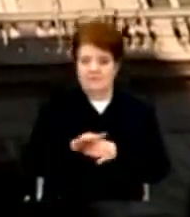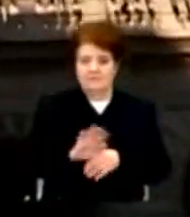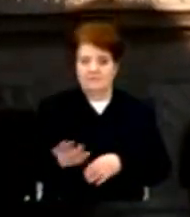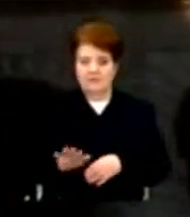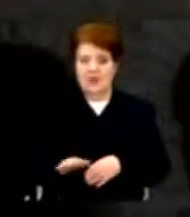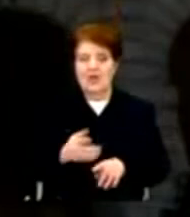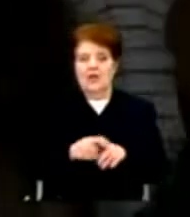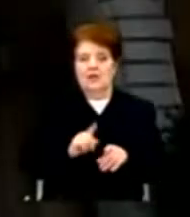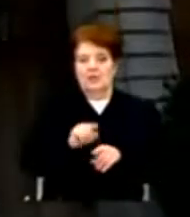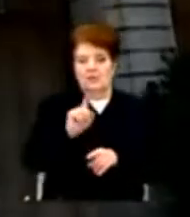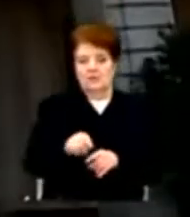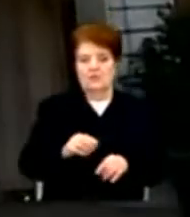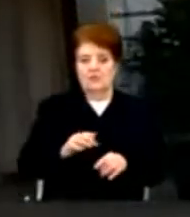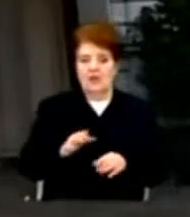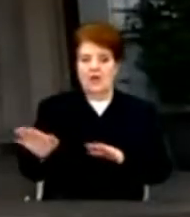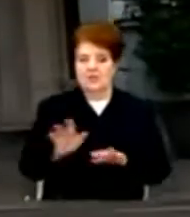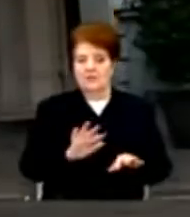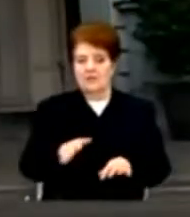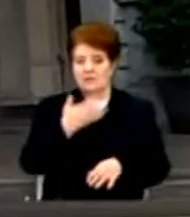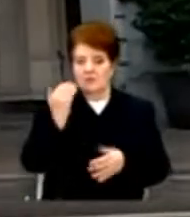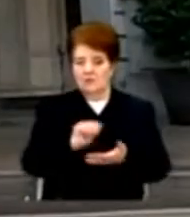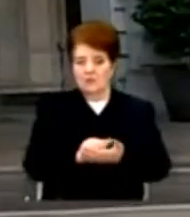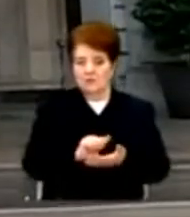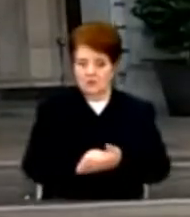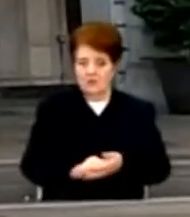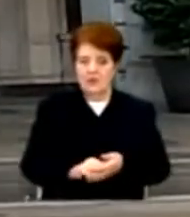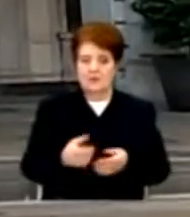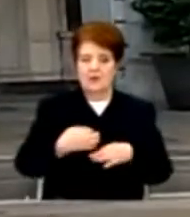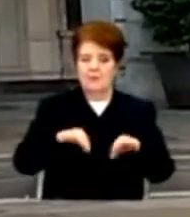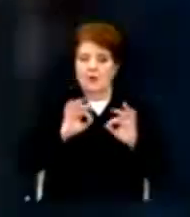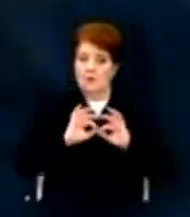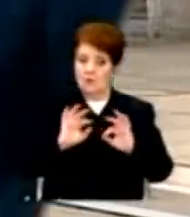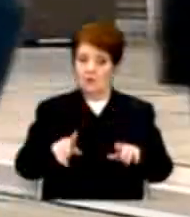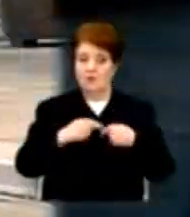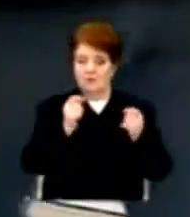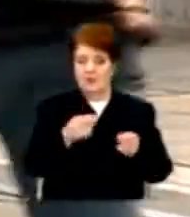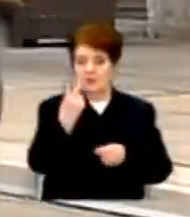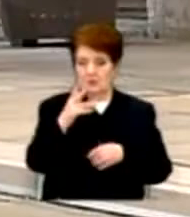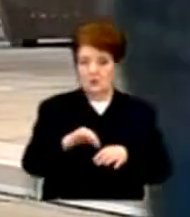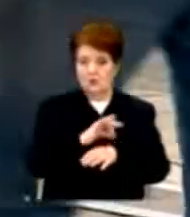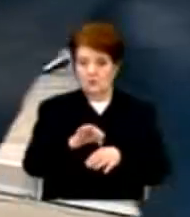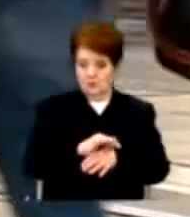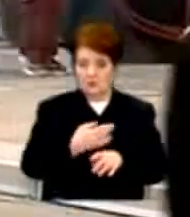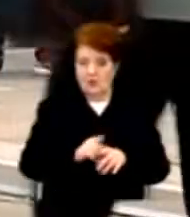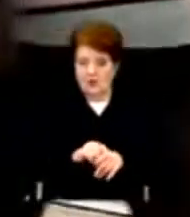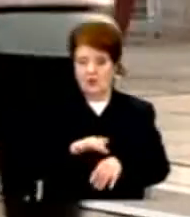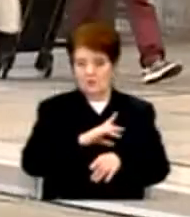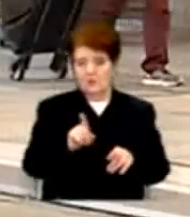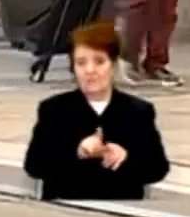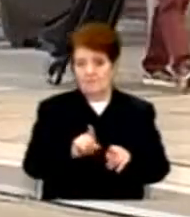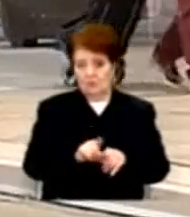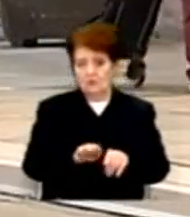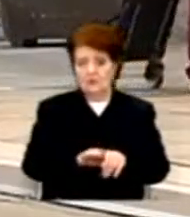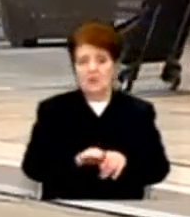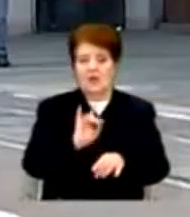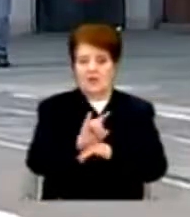avea licență pentru acest gen de activitate. Procurorii au reușit să prezinte în instanță cazul la doi soți, care au fost trași pe sfoară de acuzată. Ea le-a